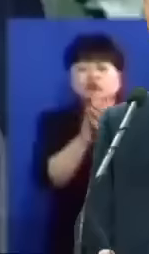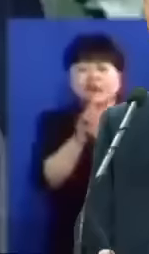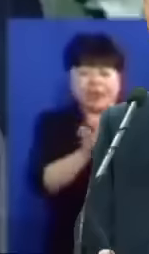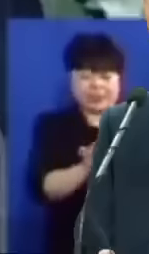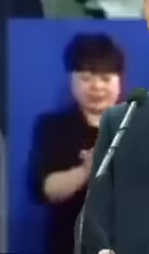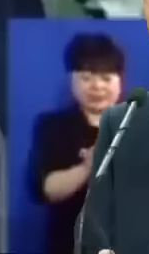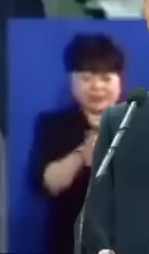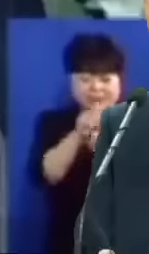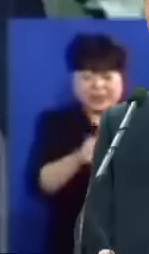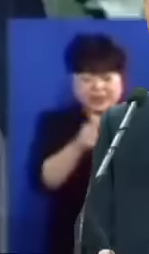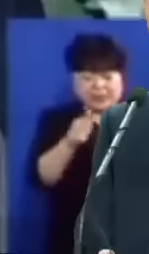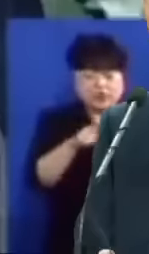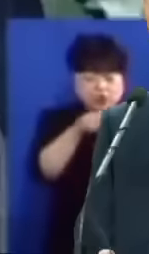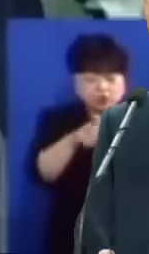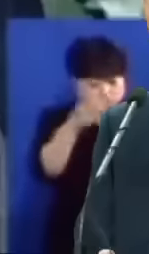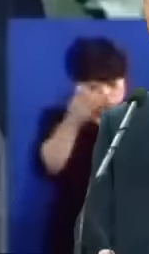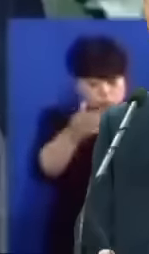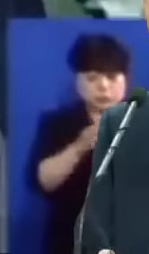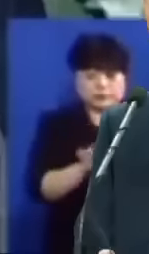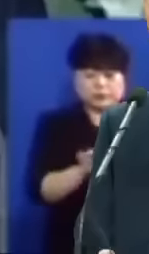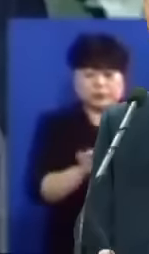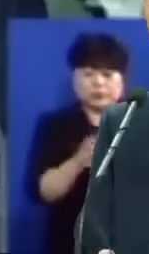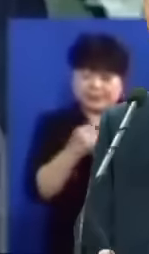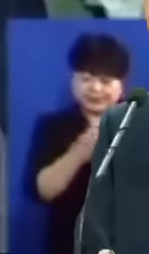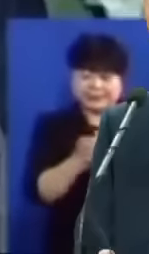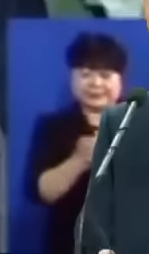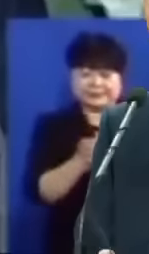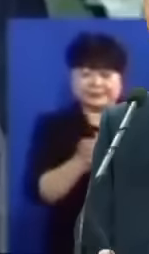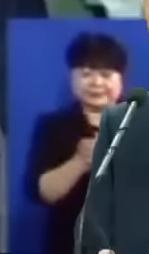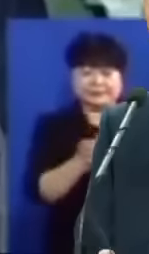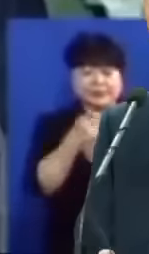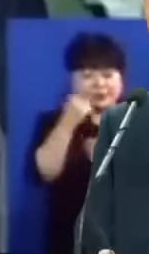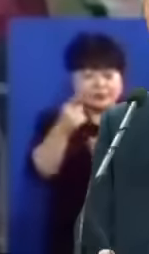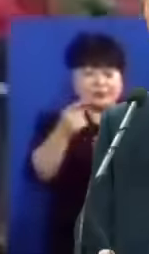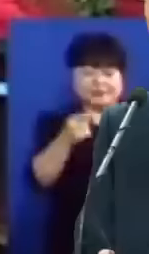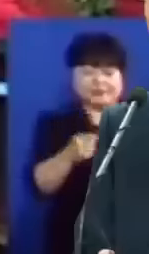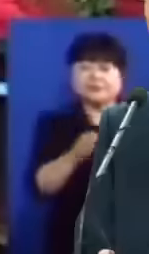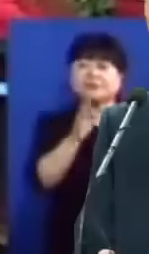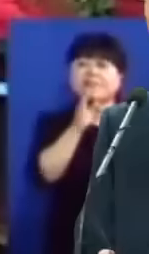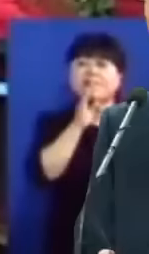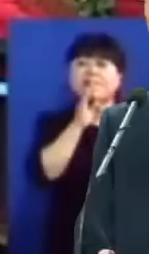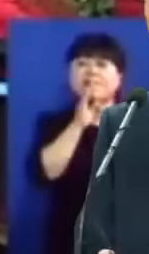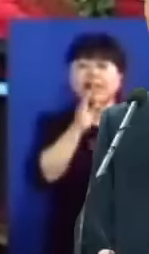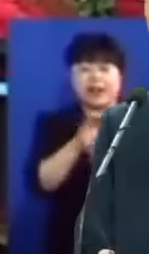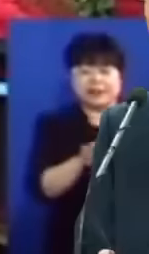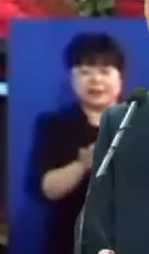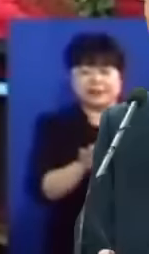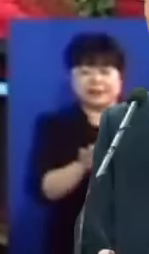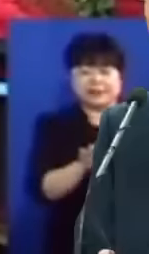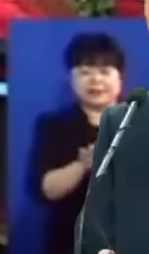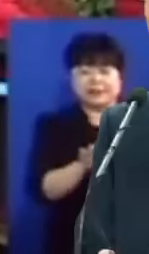때문에 하나님의 저주를 받습니다. 그래서 그는 참으로